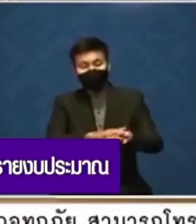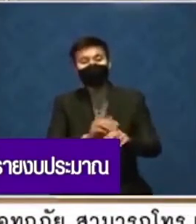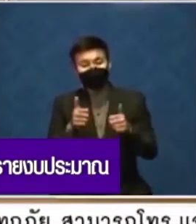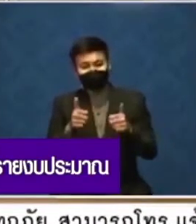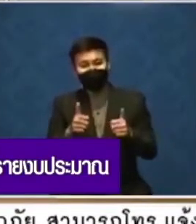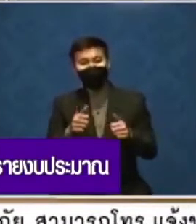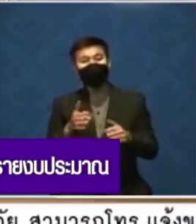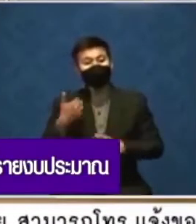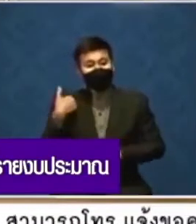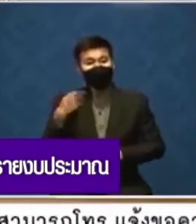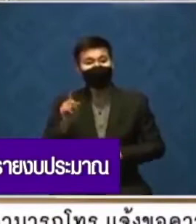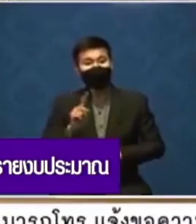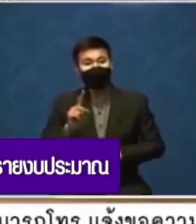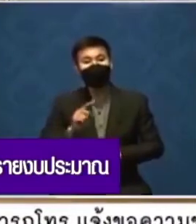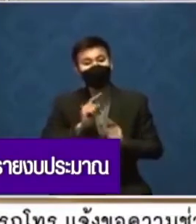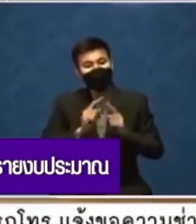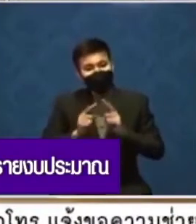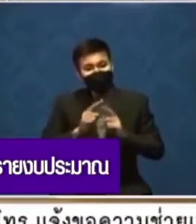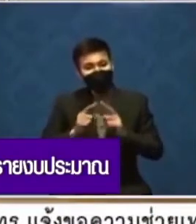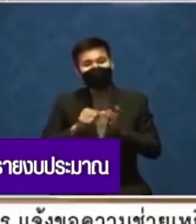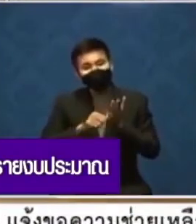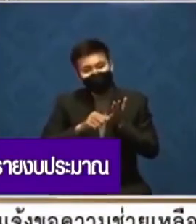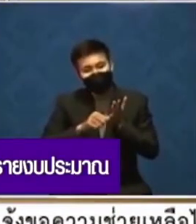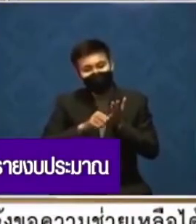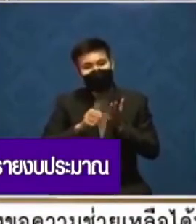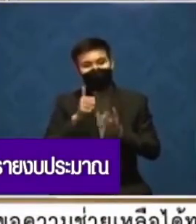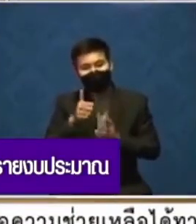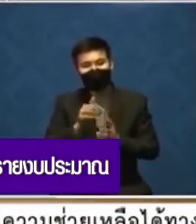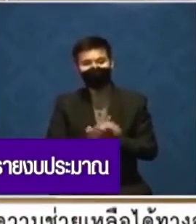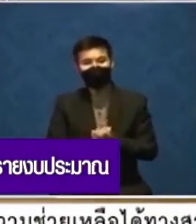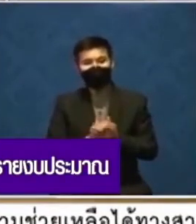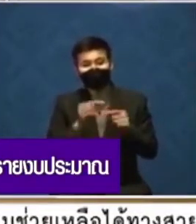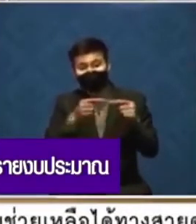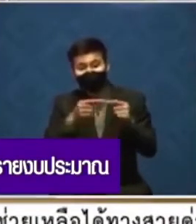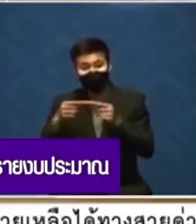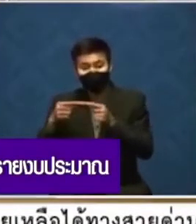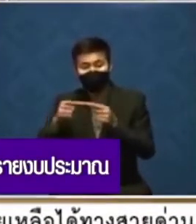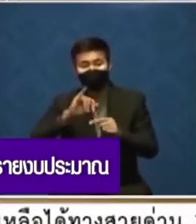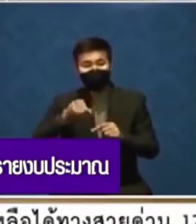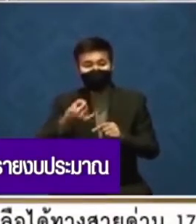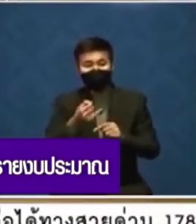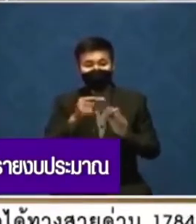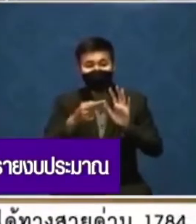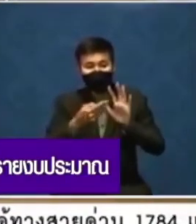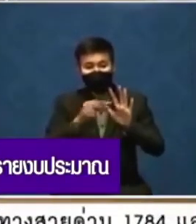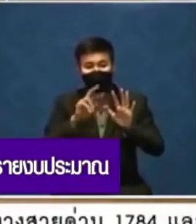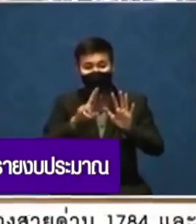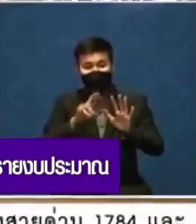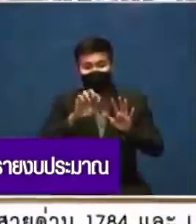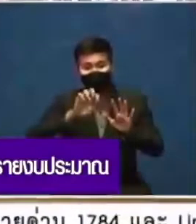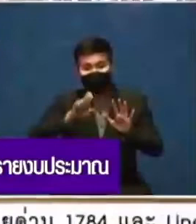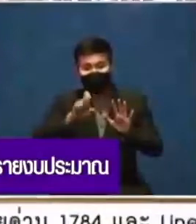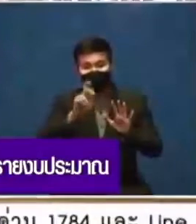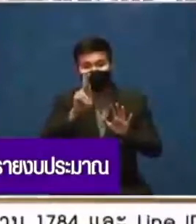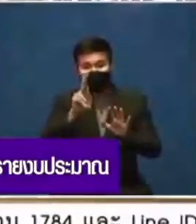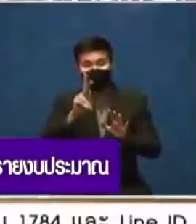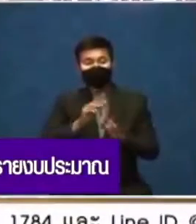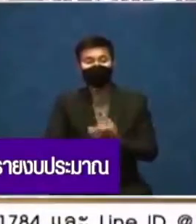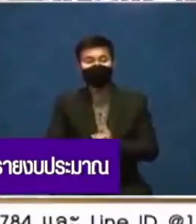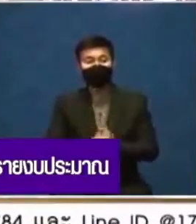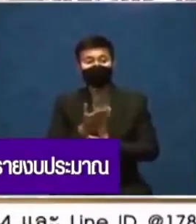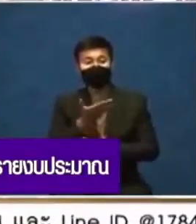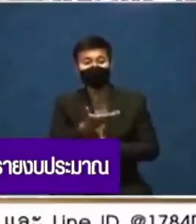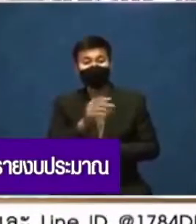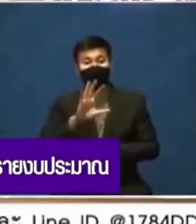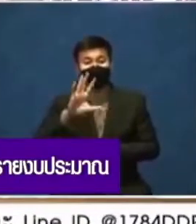ามีอะไรค่อยคุยกันค่อยแก้ไขกันนะครับต่อครับท่านจารึกครับ ท่านประธานครับพอดีขออนุญาตเรียนที่ประชุมนิดนึงว่าท่านชาดาเนี่ยท่าน